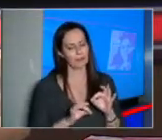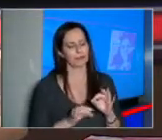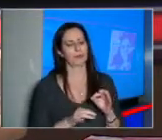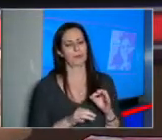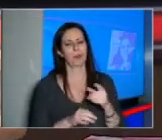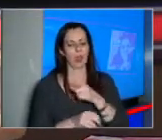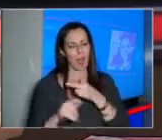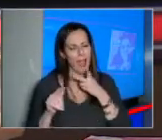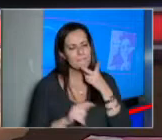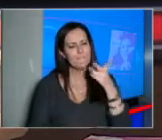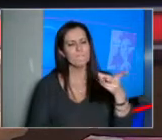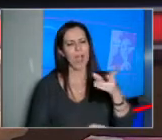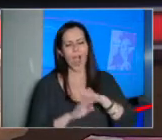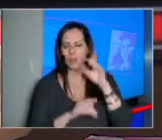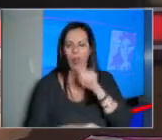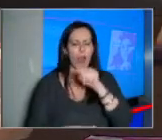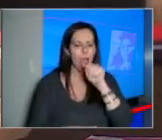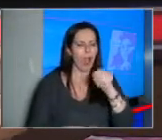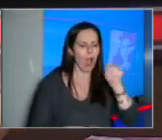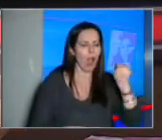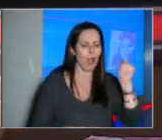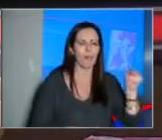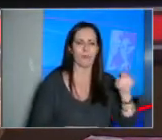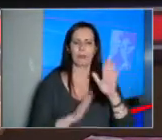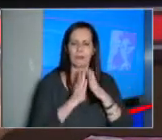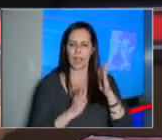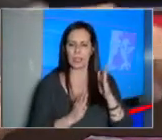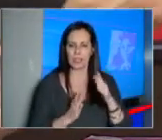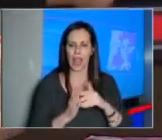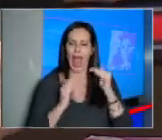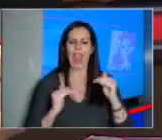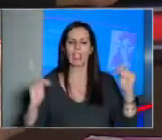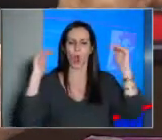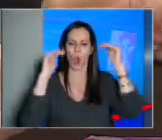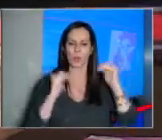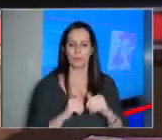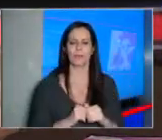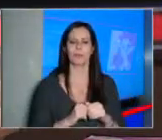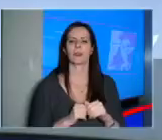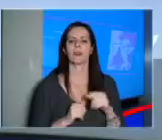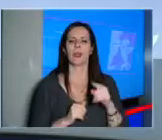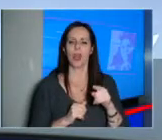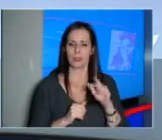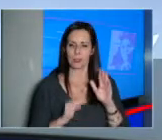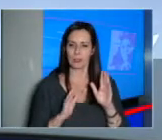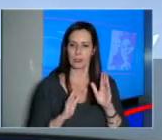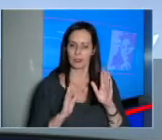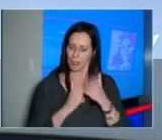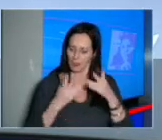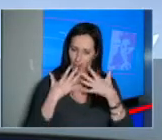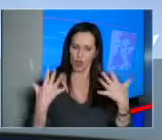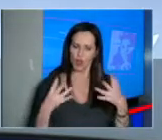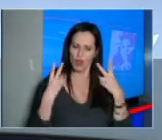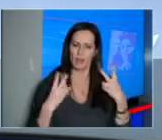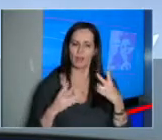מישהי שעברה את כל הדמויות האלה, את כל, ואני, הספר העליונים, באמת כאילו, אני לא פה פותח את כל הספרים שלך, אבל זה מאסטרפיס,